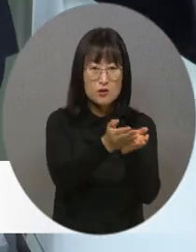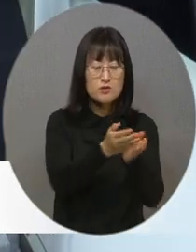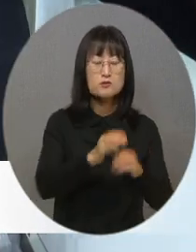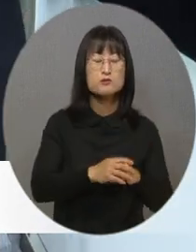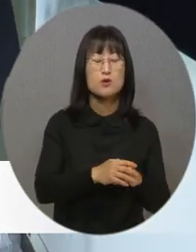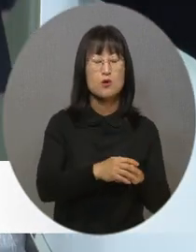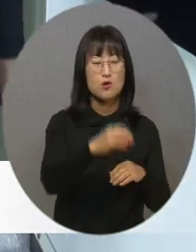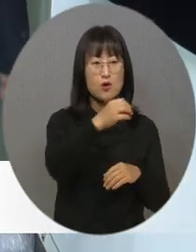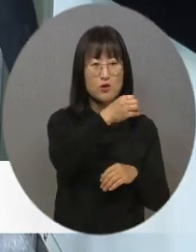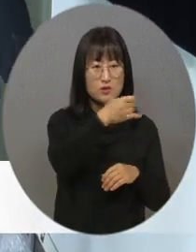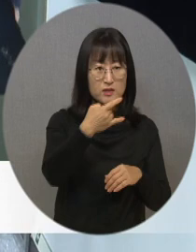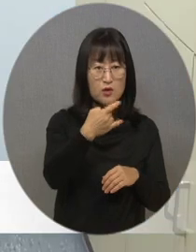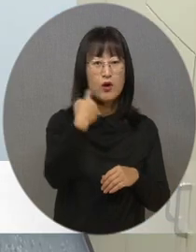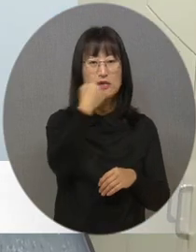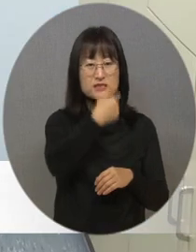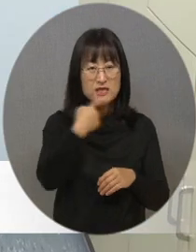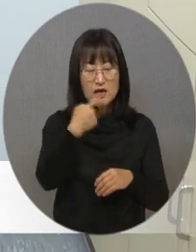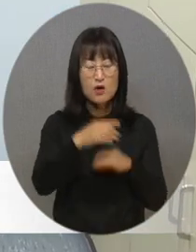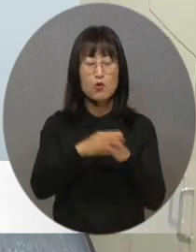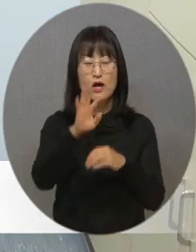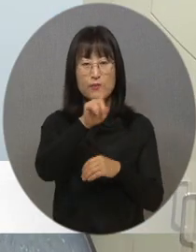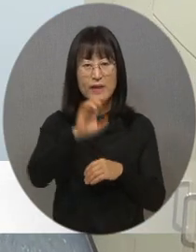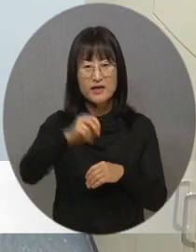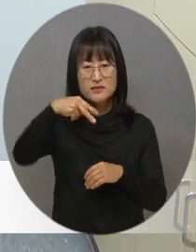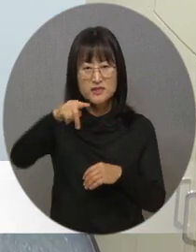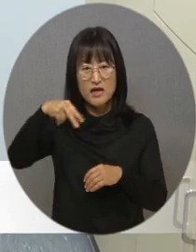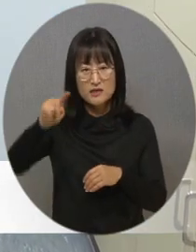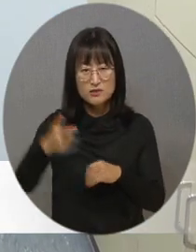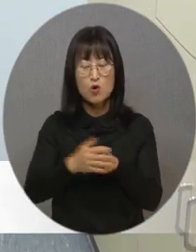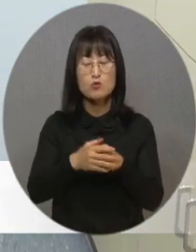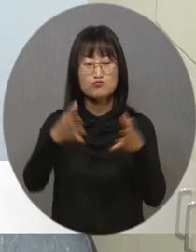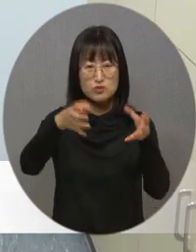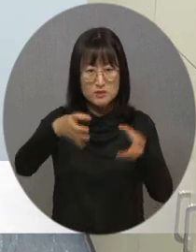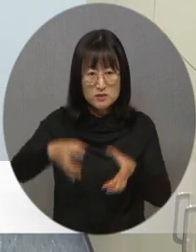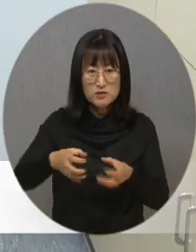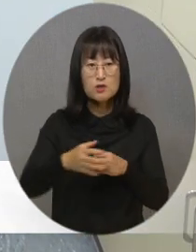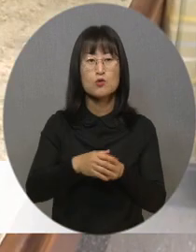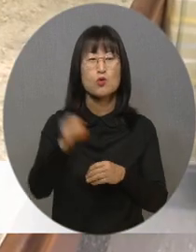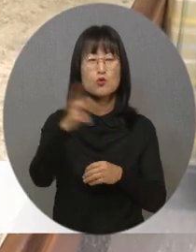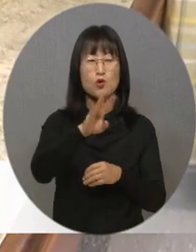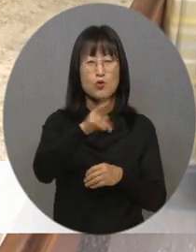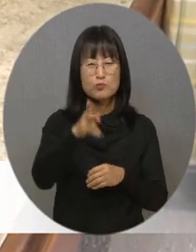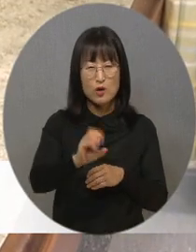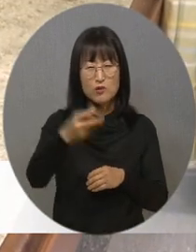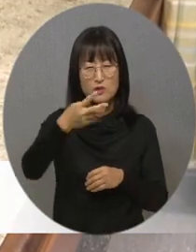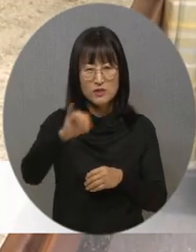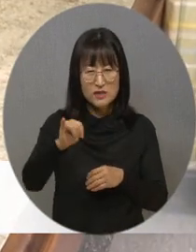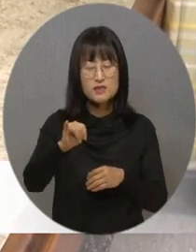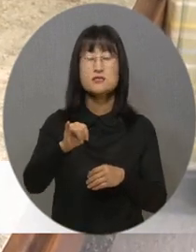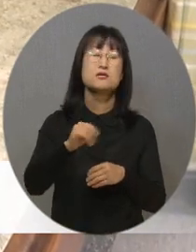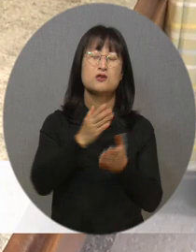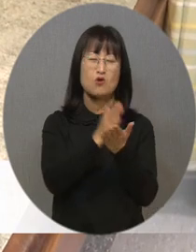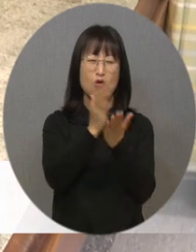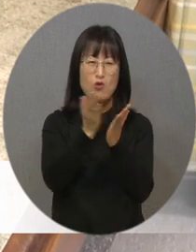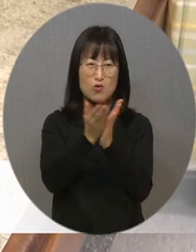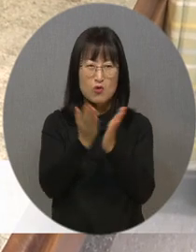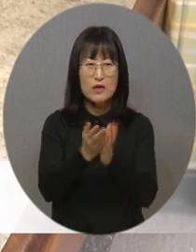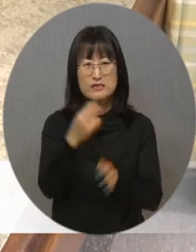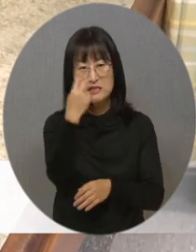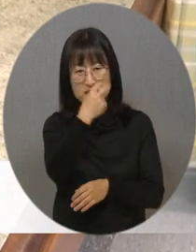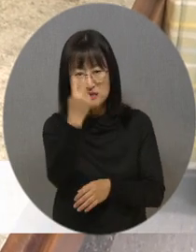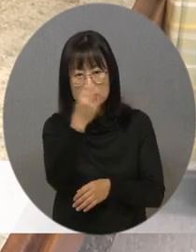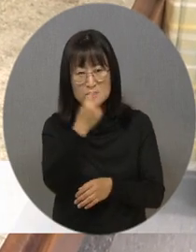한의과, 치과 진료실, 방사선실, 물리치료실, 임상병리실 등 전 분야를 아우르는 진료